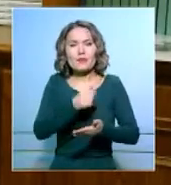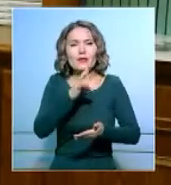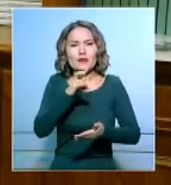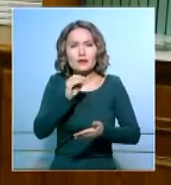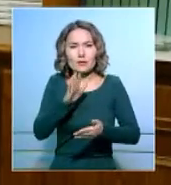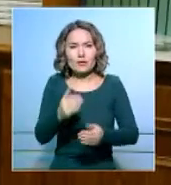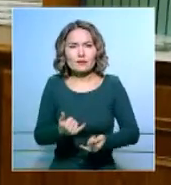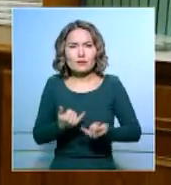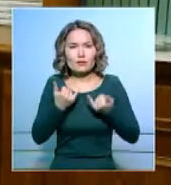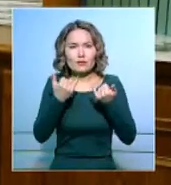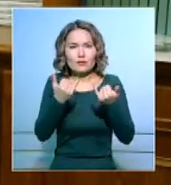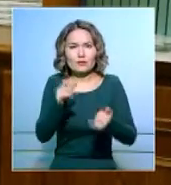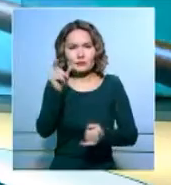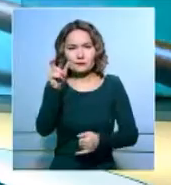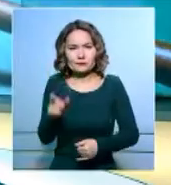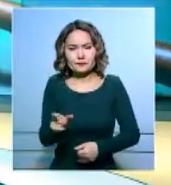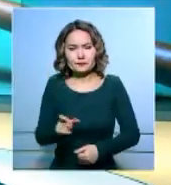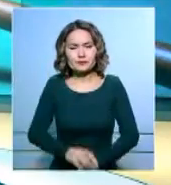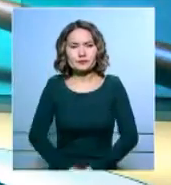да растай түседі.